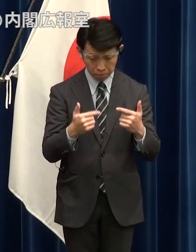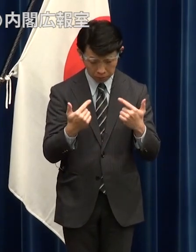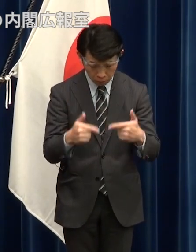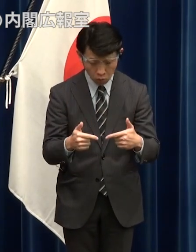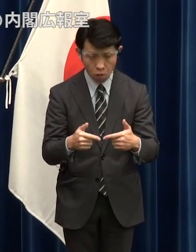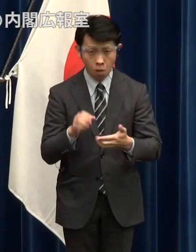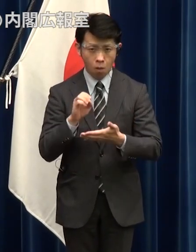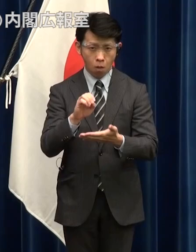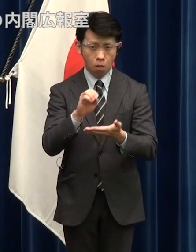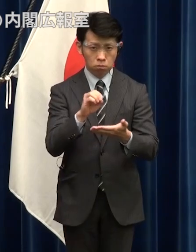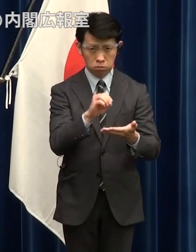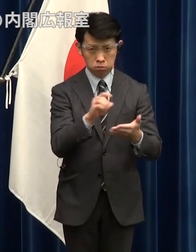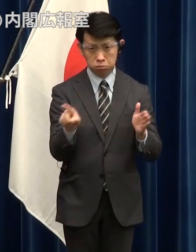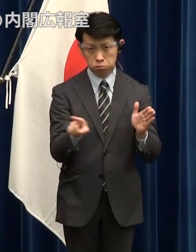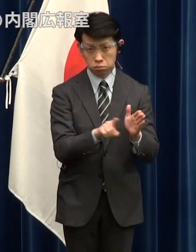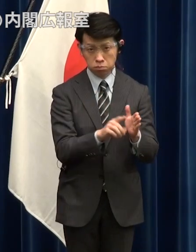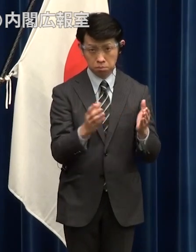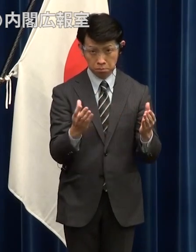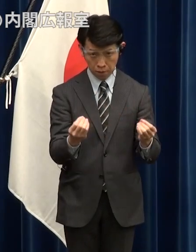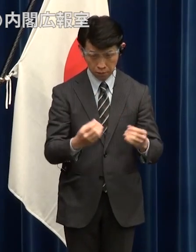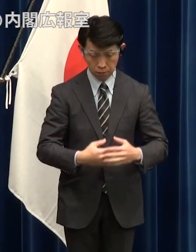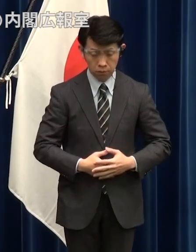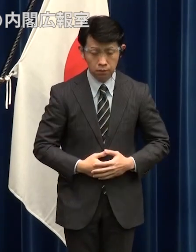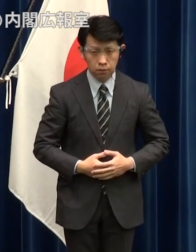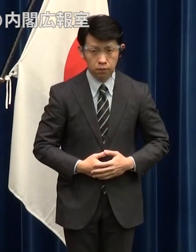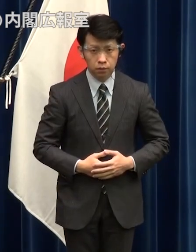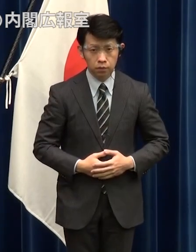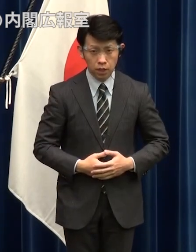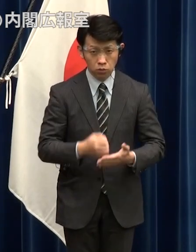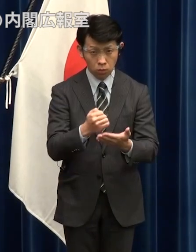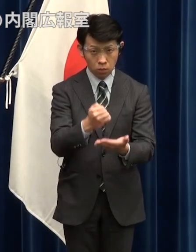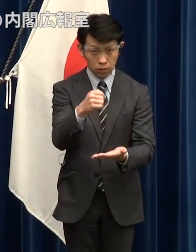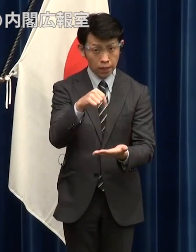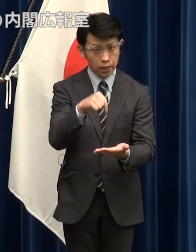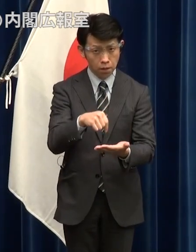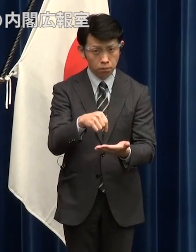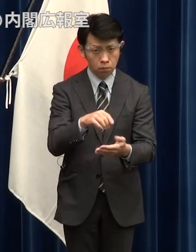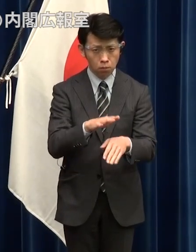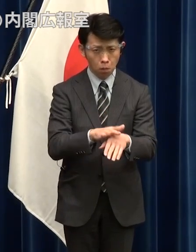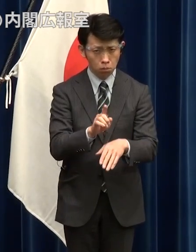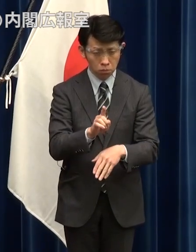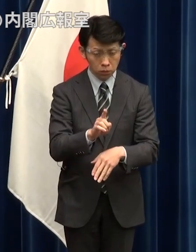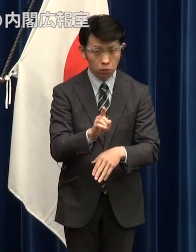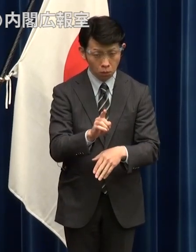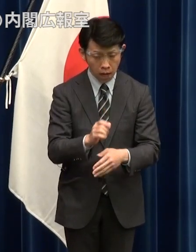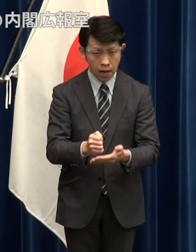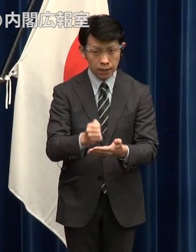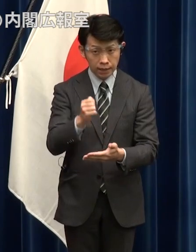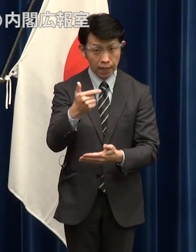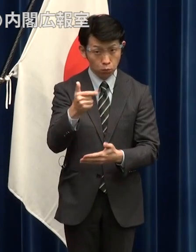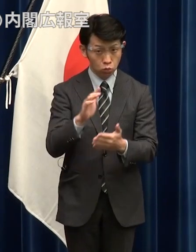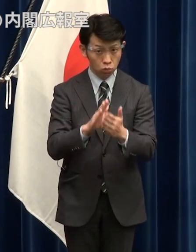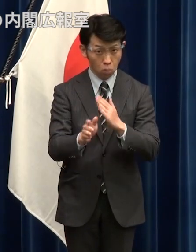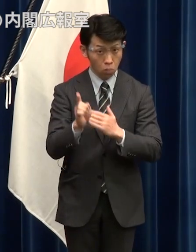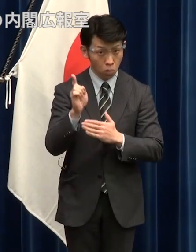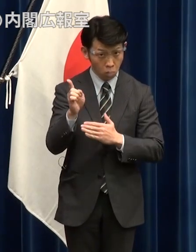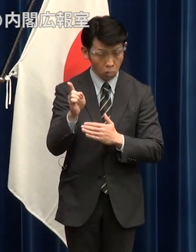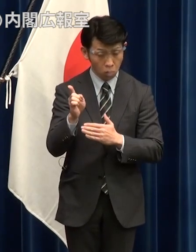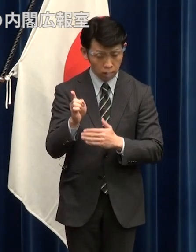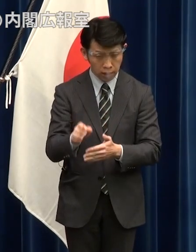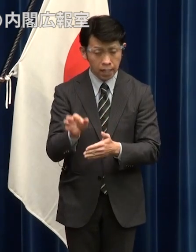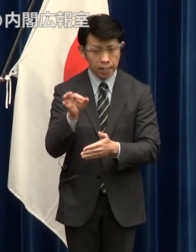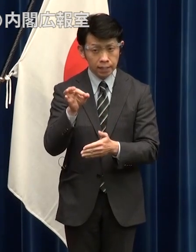ました。そしてその財源については、財務省に対し歳出削